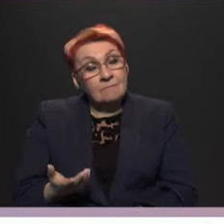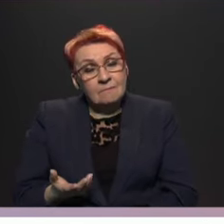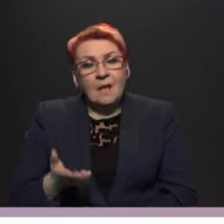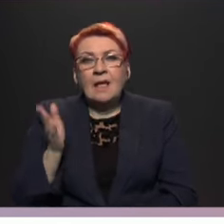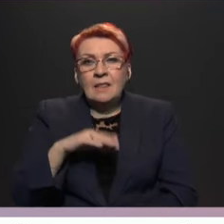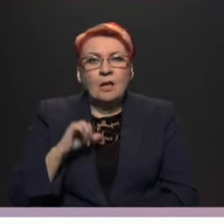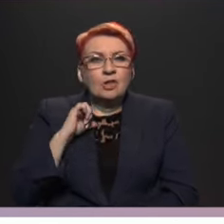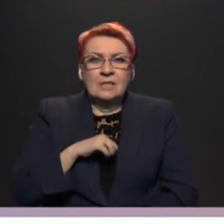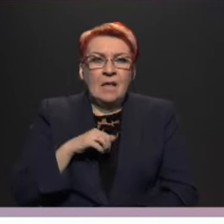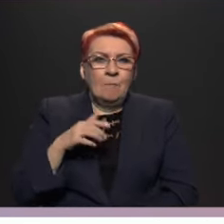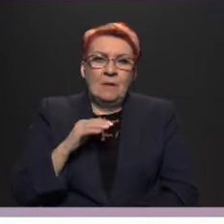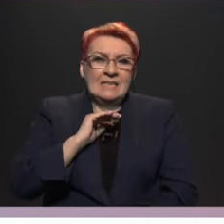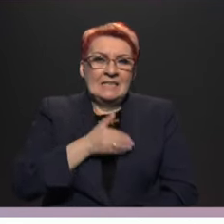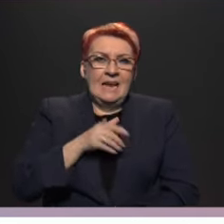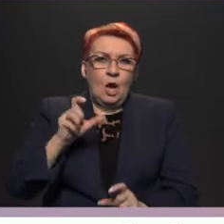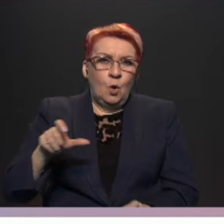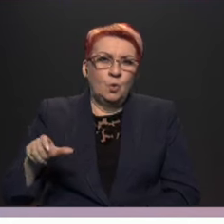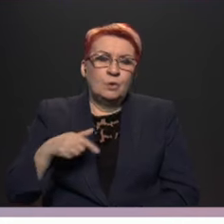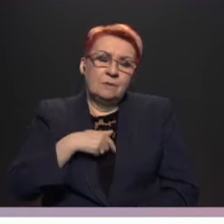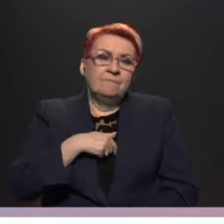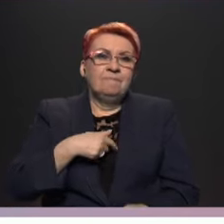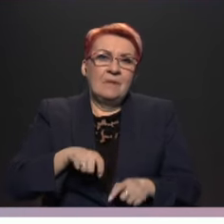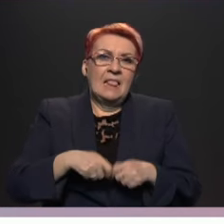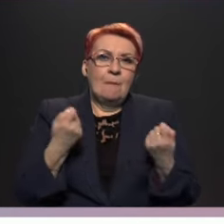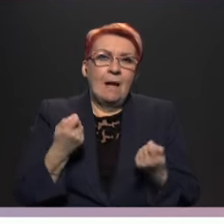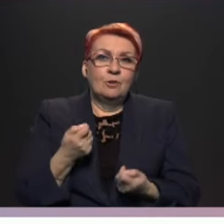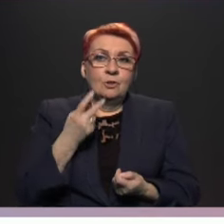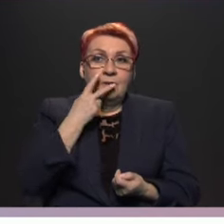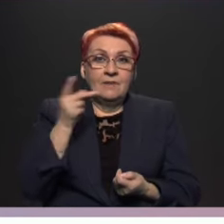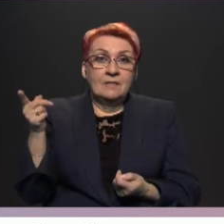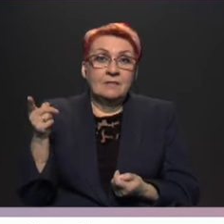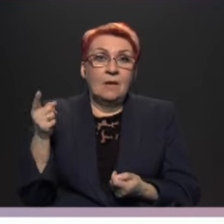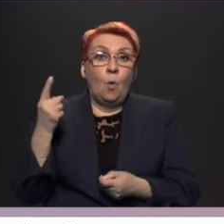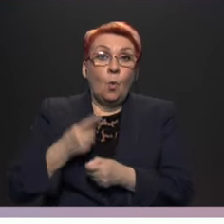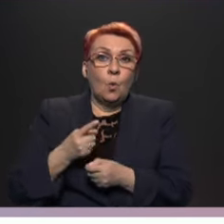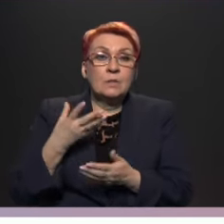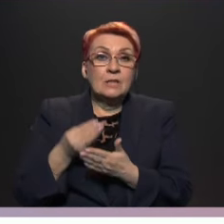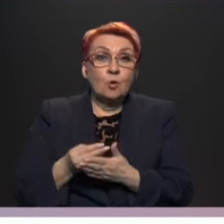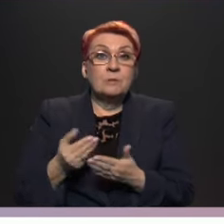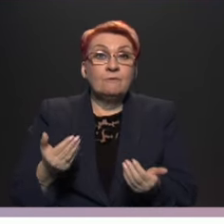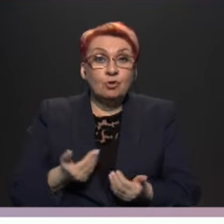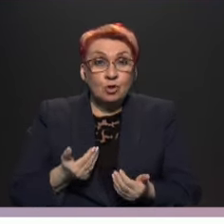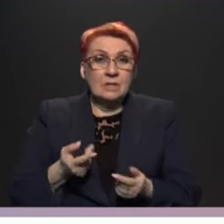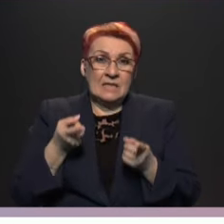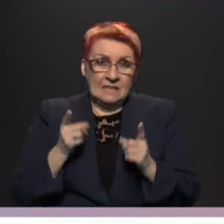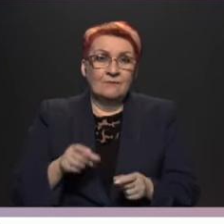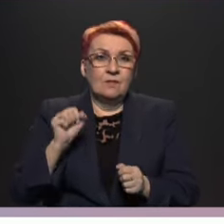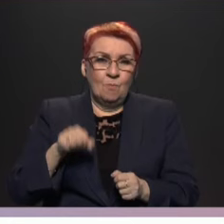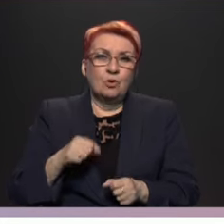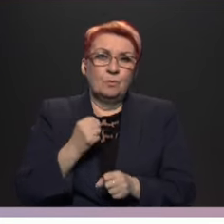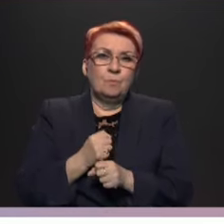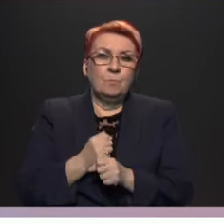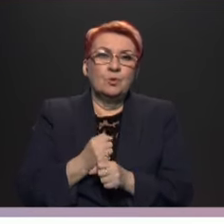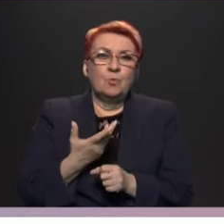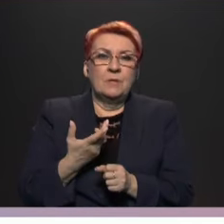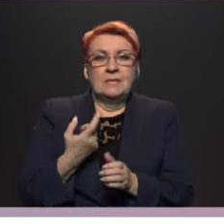люди ломаются, и при виде угрозы для собственной жизни действительно могут поступить со